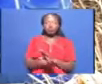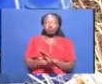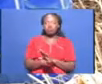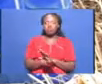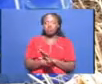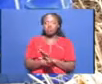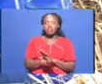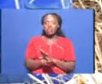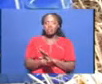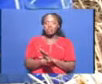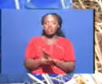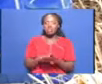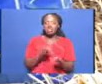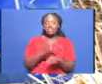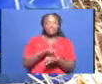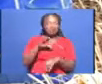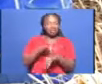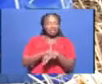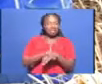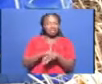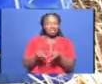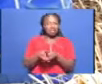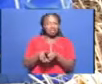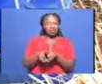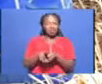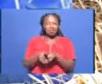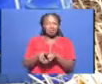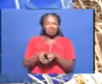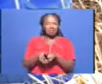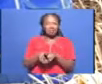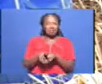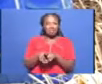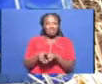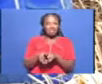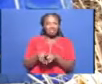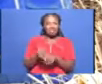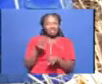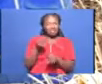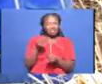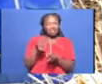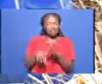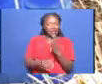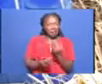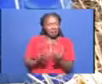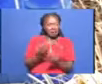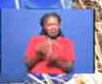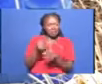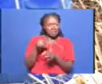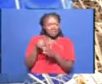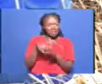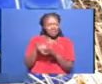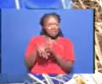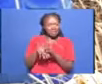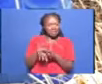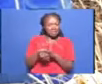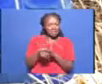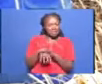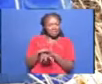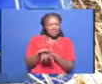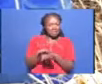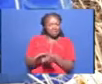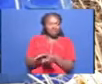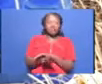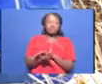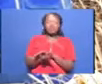moto ukishika, ile maviambuzi yakishika, yanachomeka paka kwa ule mizizi. Ile mizizi ikiungua,